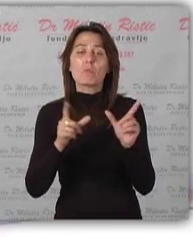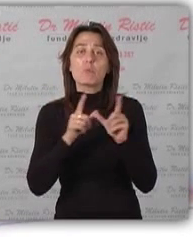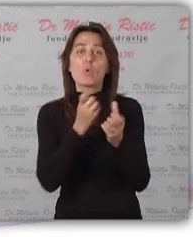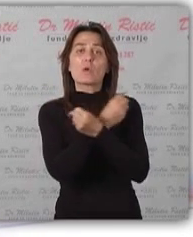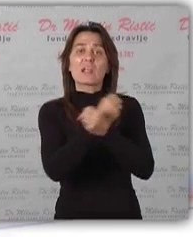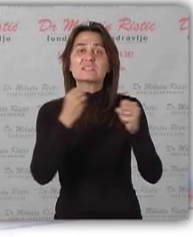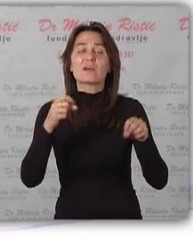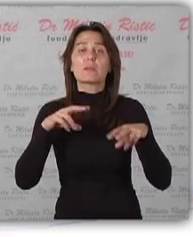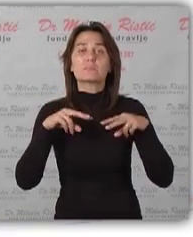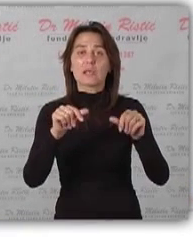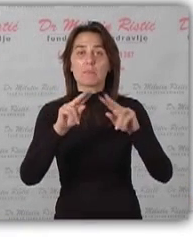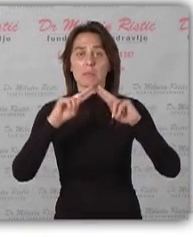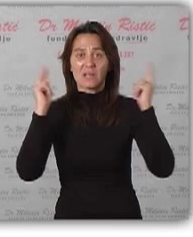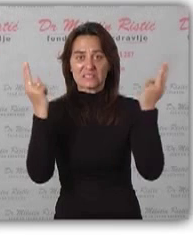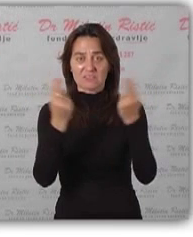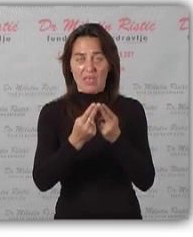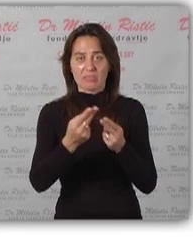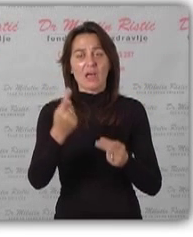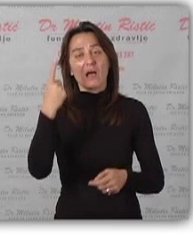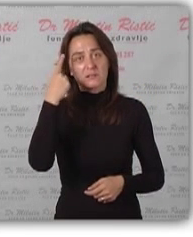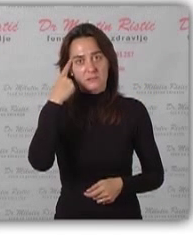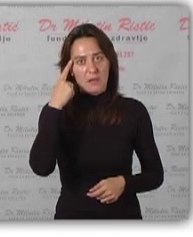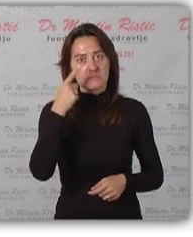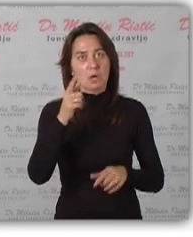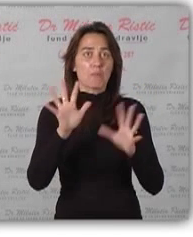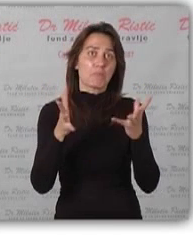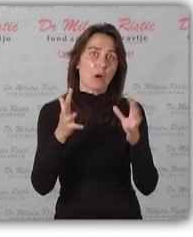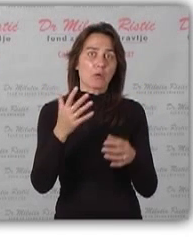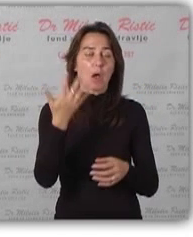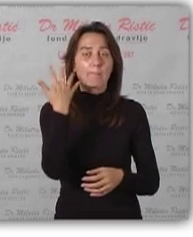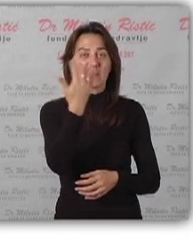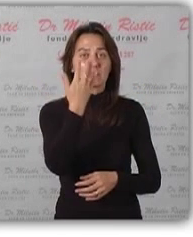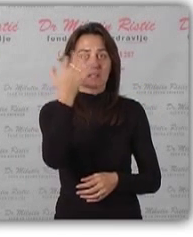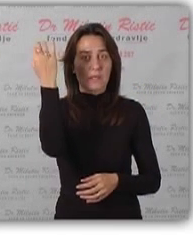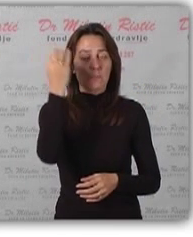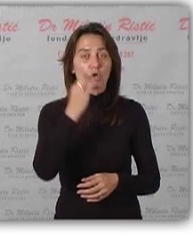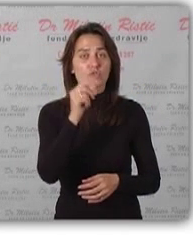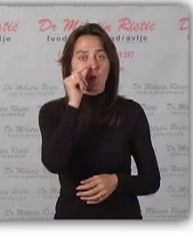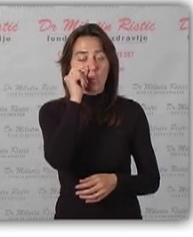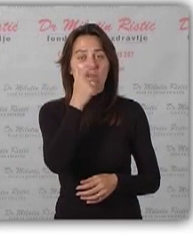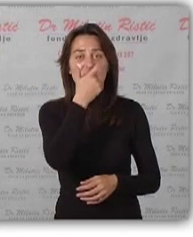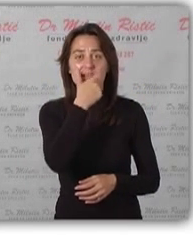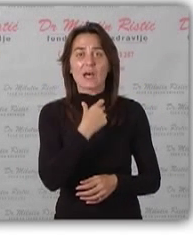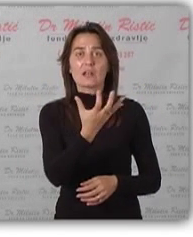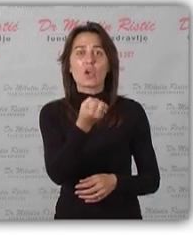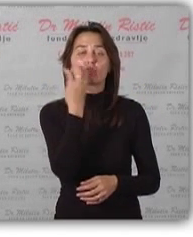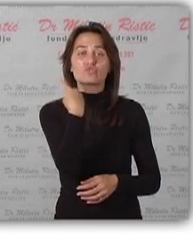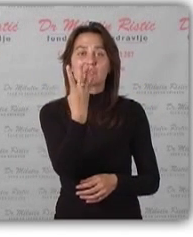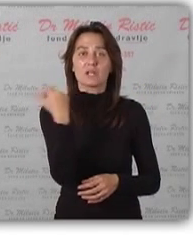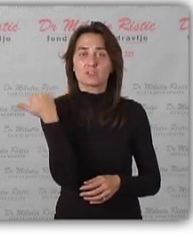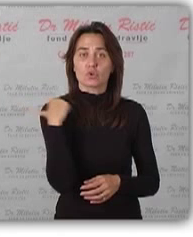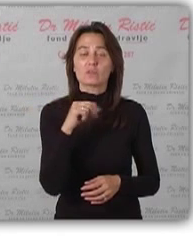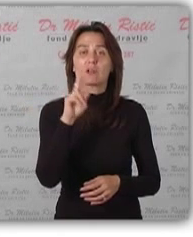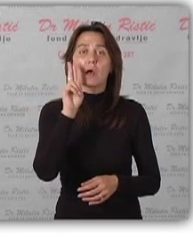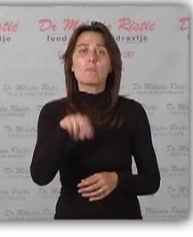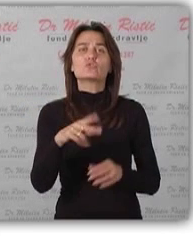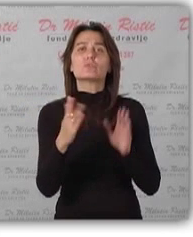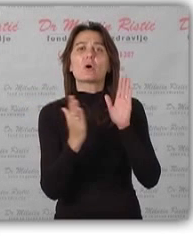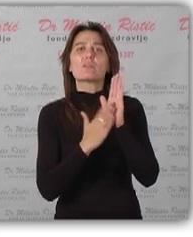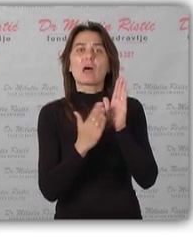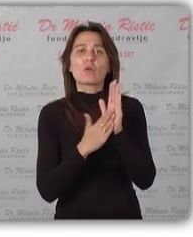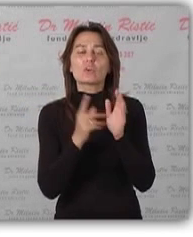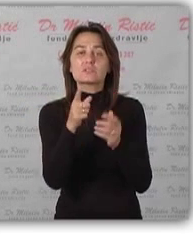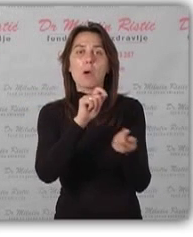problem u razvijenim zemljama sveta. Smatra se da kod oko 50% ljudi starijih od 40 godina